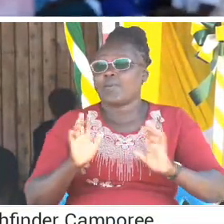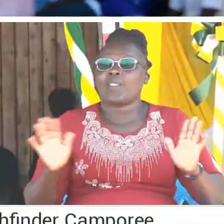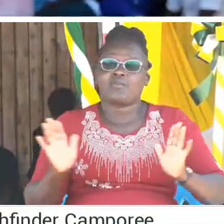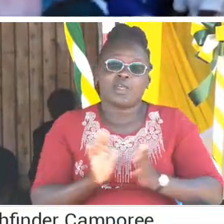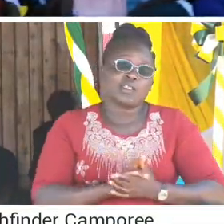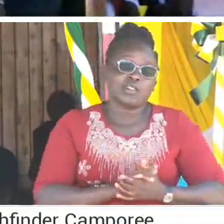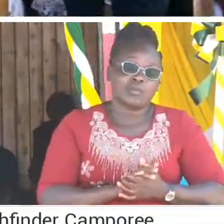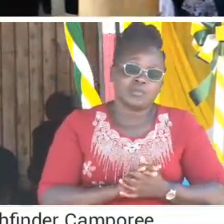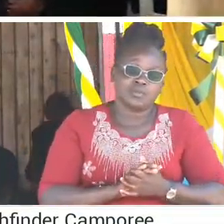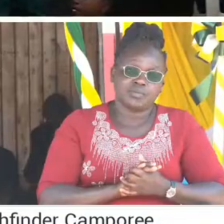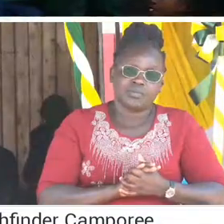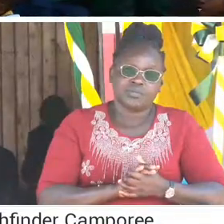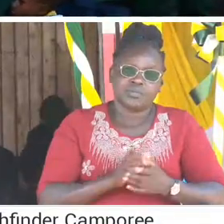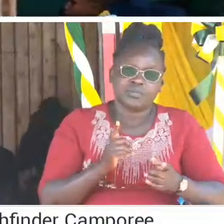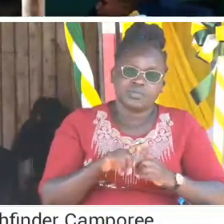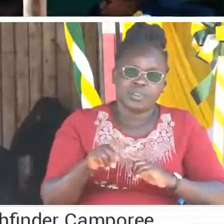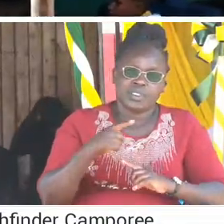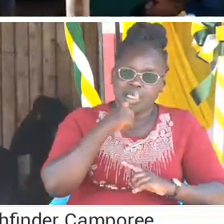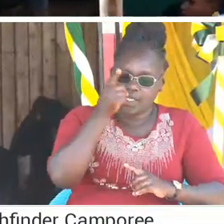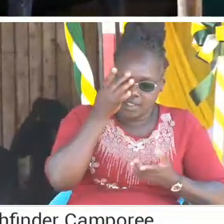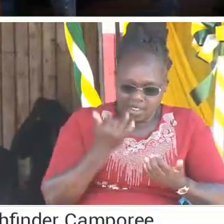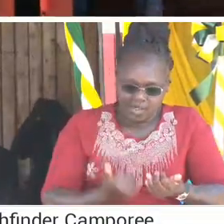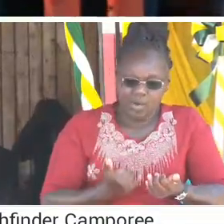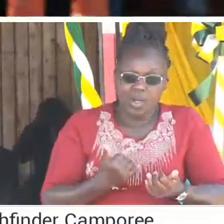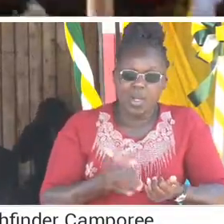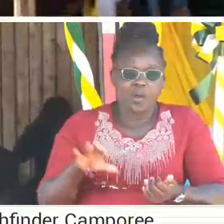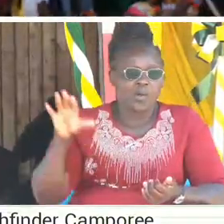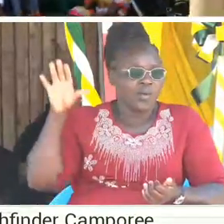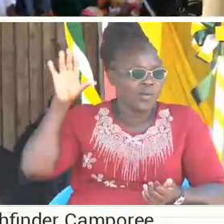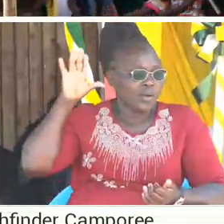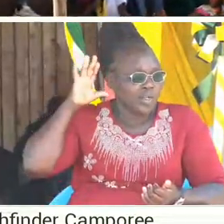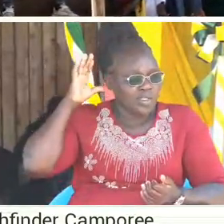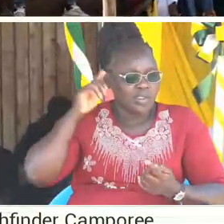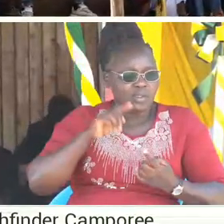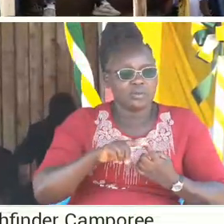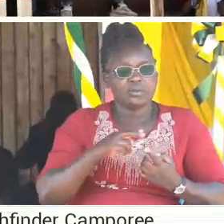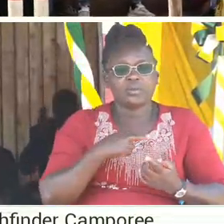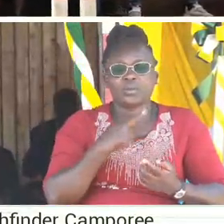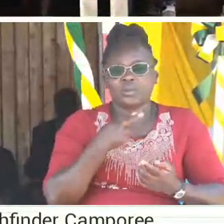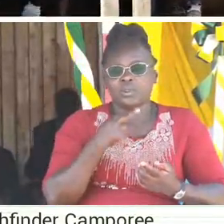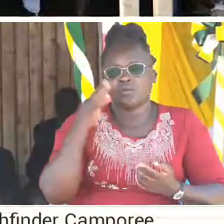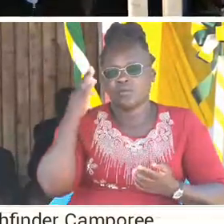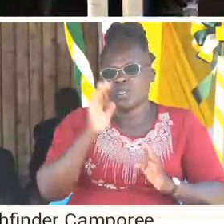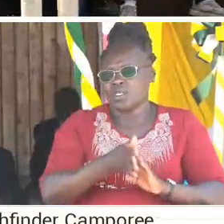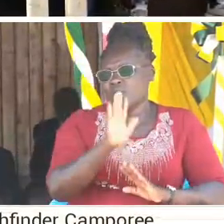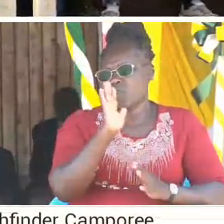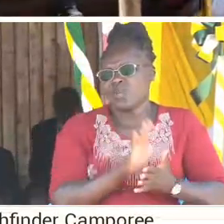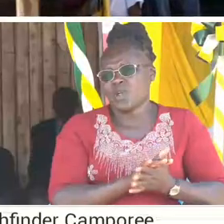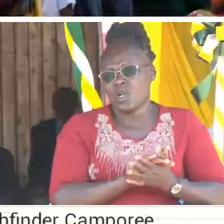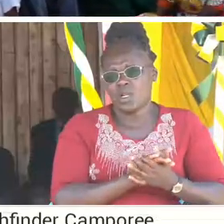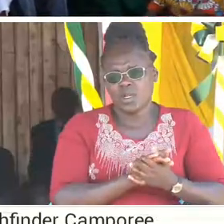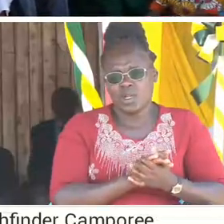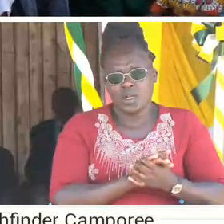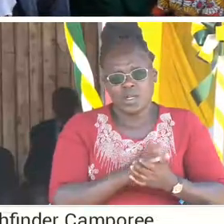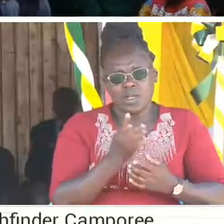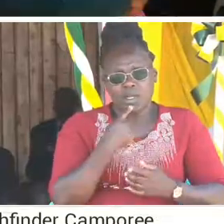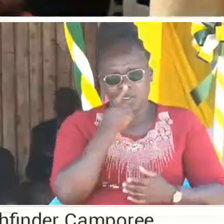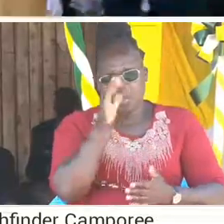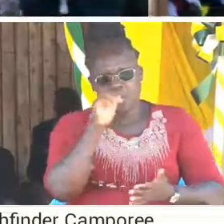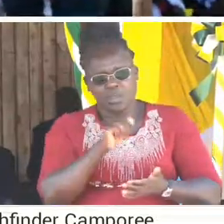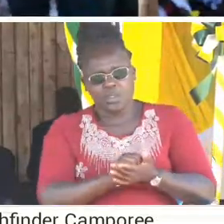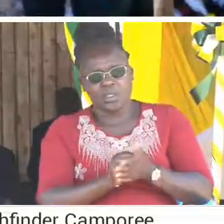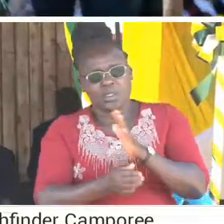nikwambie, sikia sauti ya Bwana ili akufanye kuwa taifa takatifu kwake, ili apigane vita